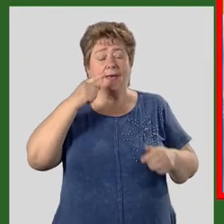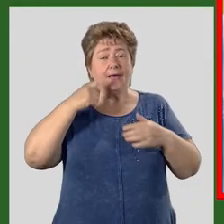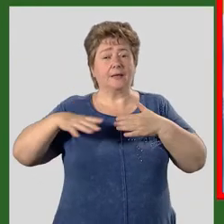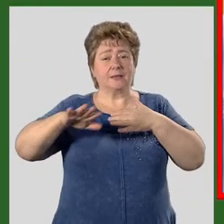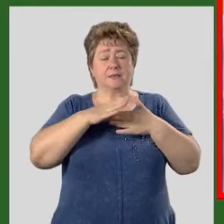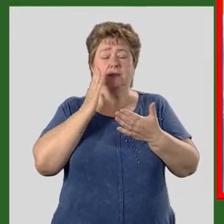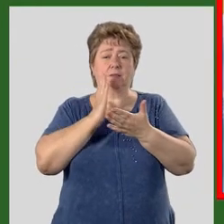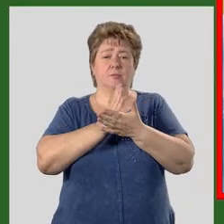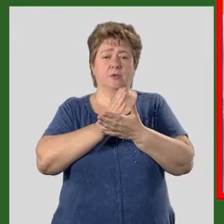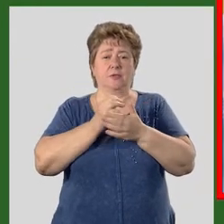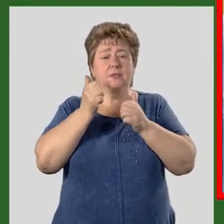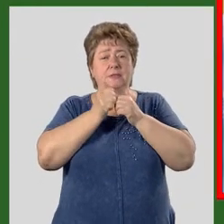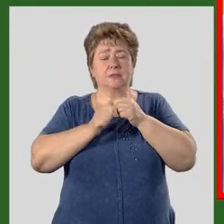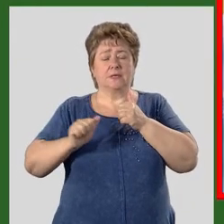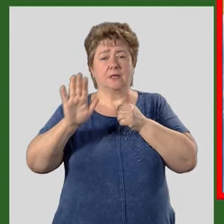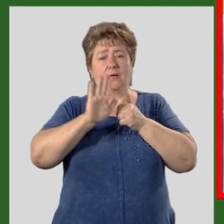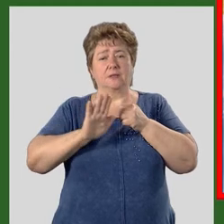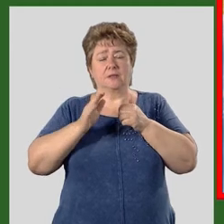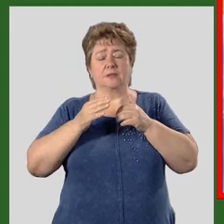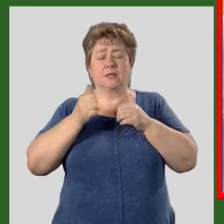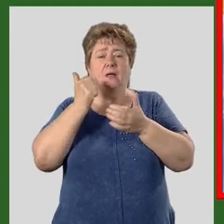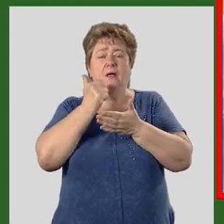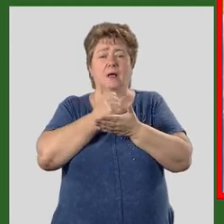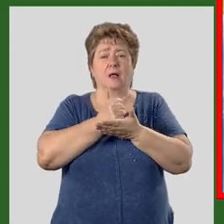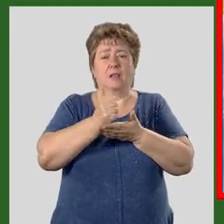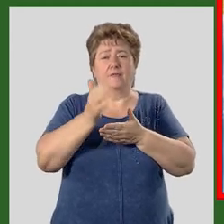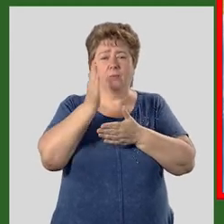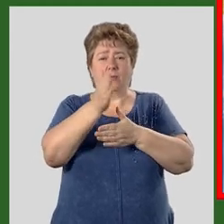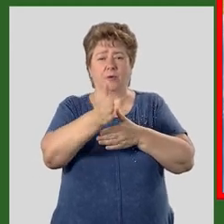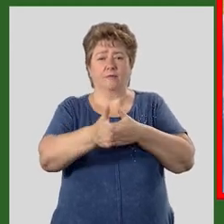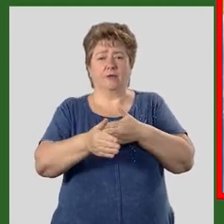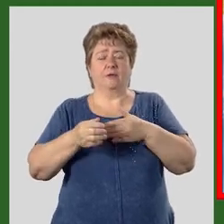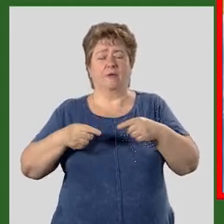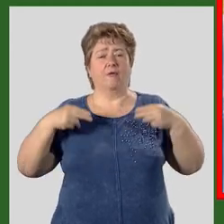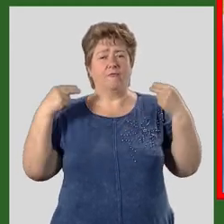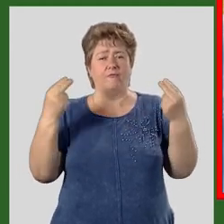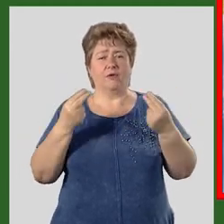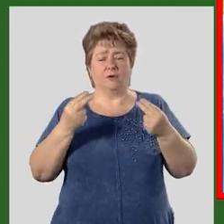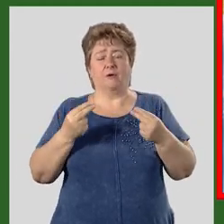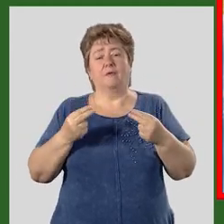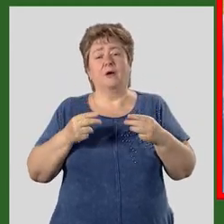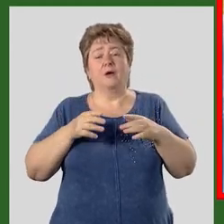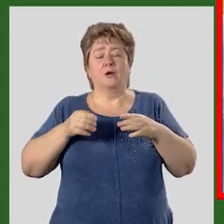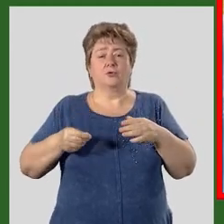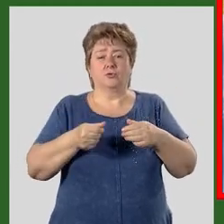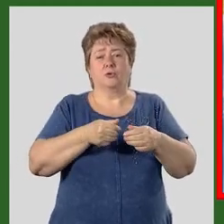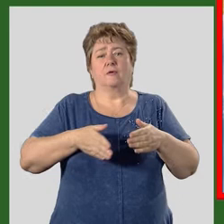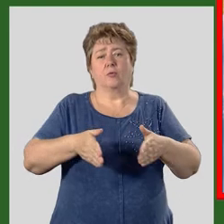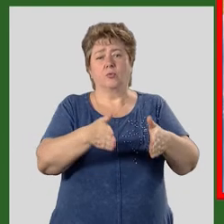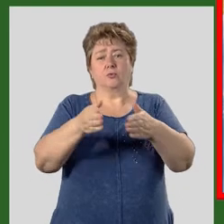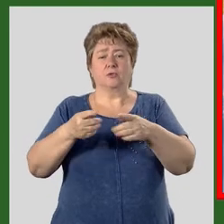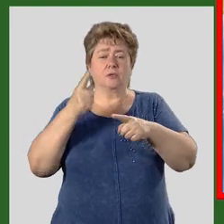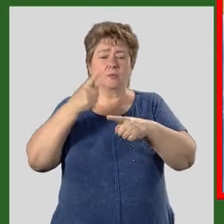Кыргызстан расположен в Центральной Азии на главном направлении Великого Шелкового пути, на